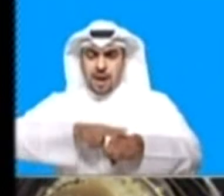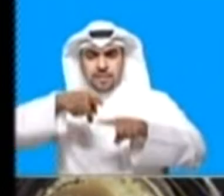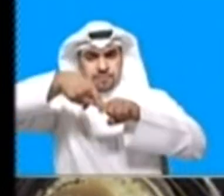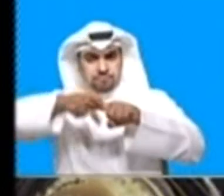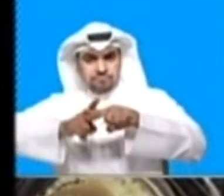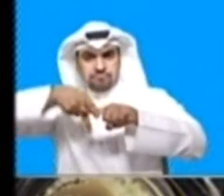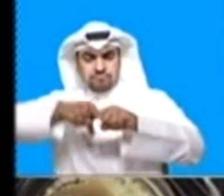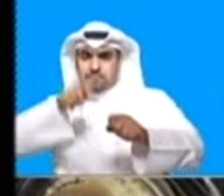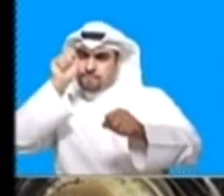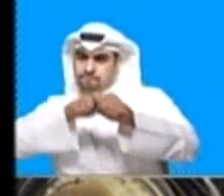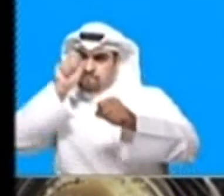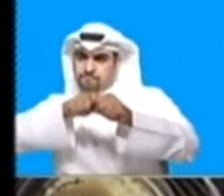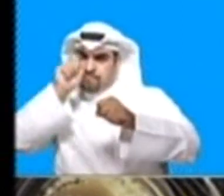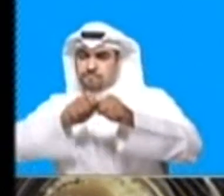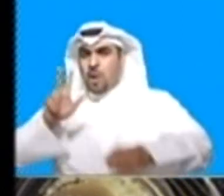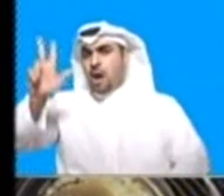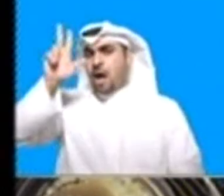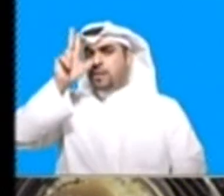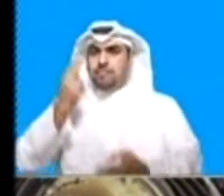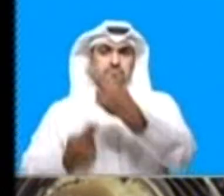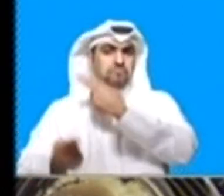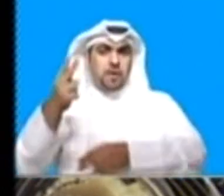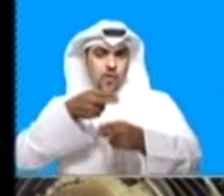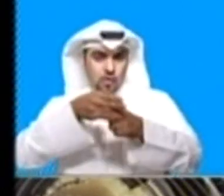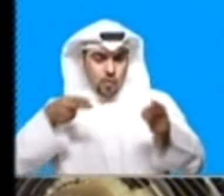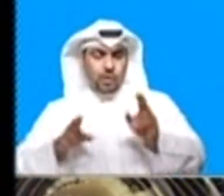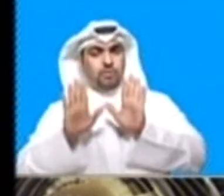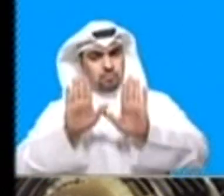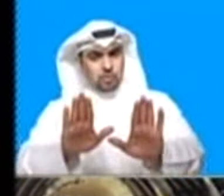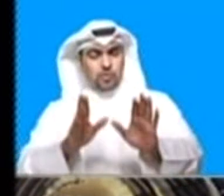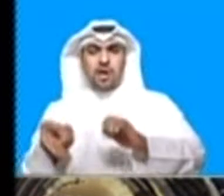في شتى المجالات الحرفية، كما يتضمن أيضاً عرضاً